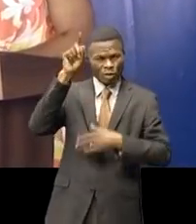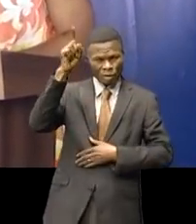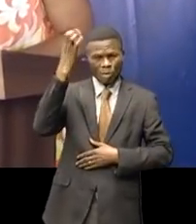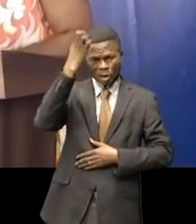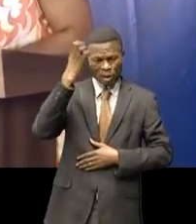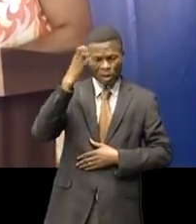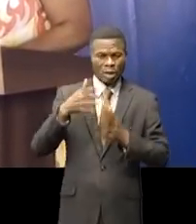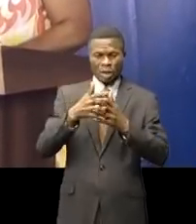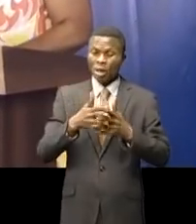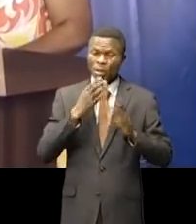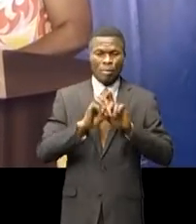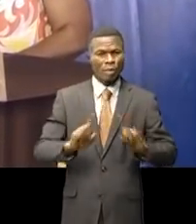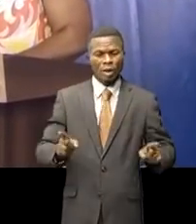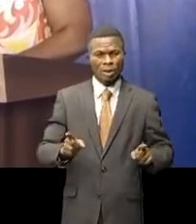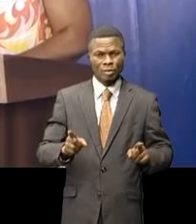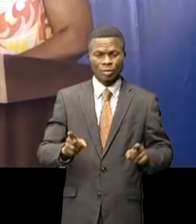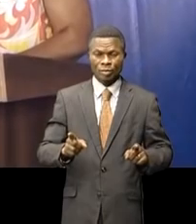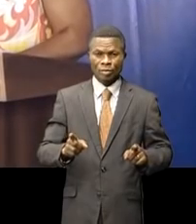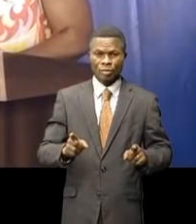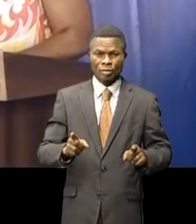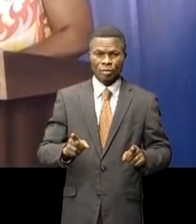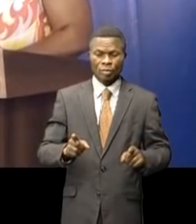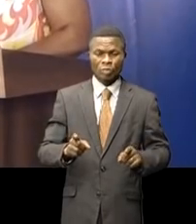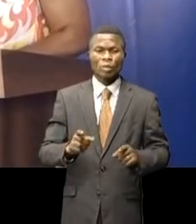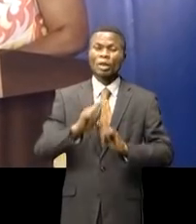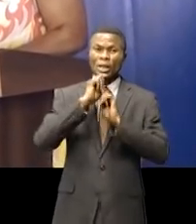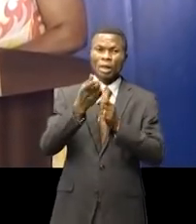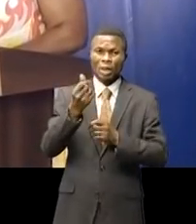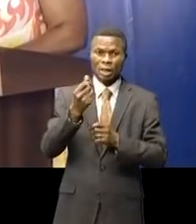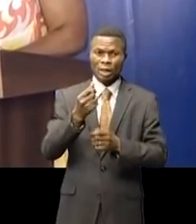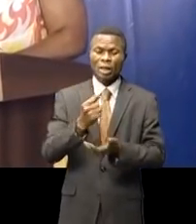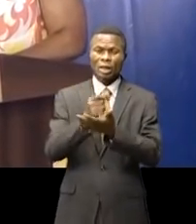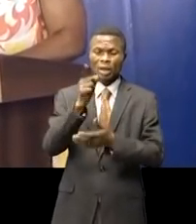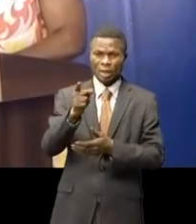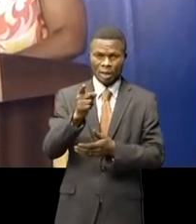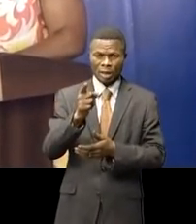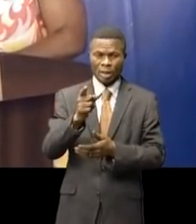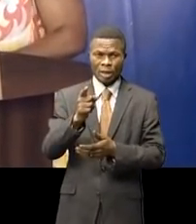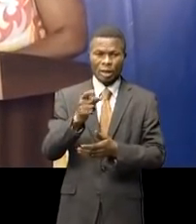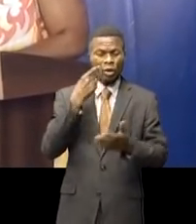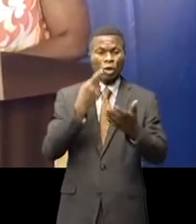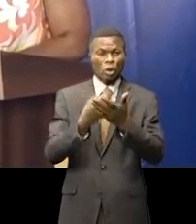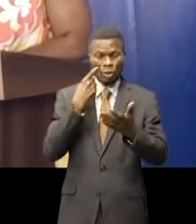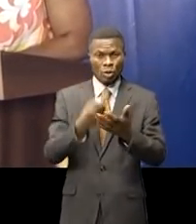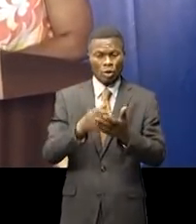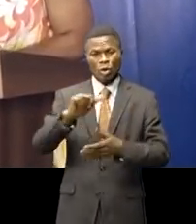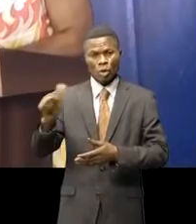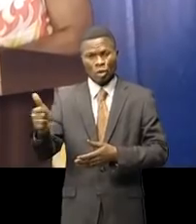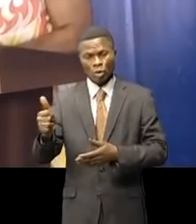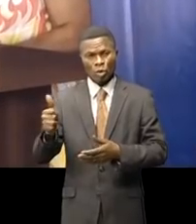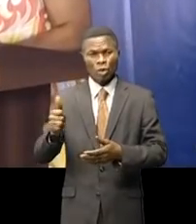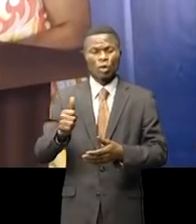malheureusement l'avancée de la pire aujourd'hui donc c'est un contrat dont vous avez vu les autres aussi